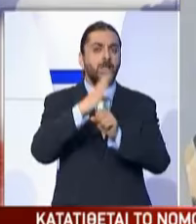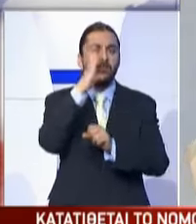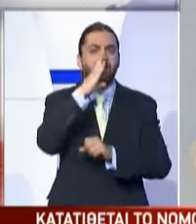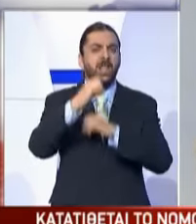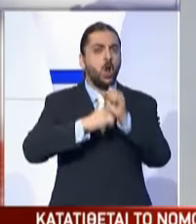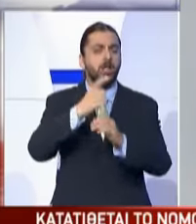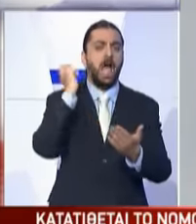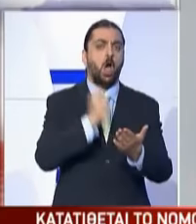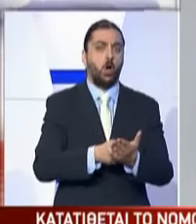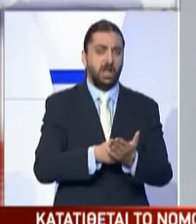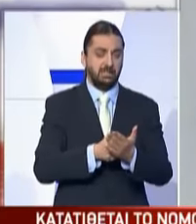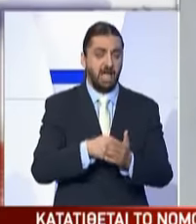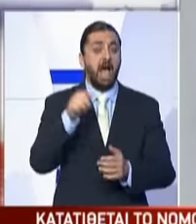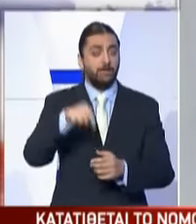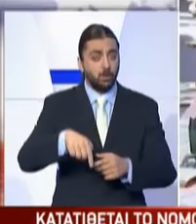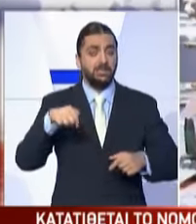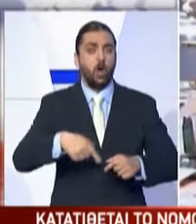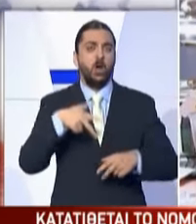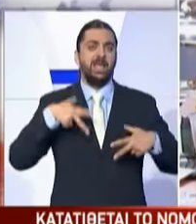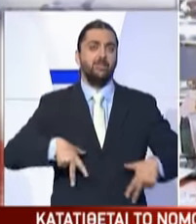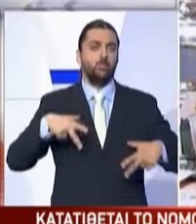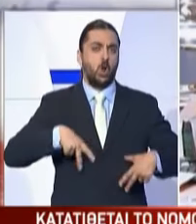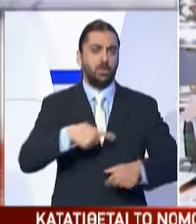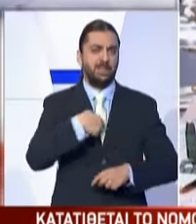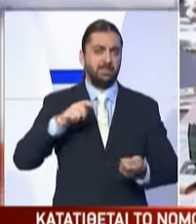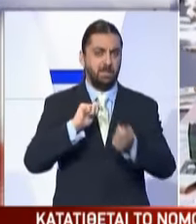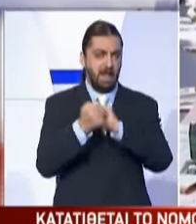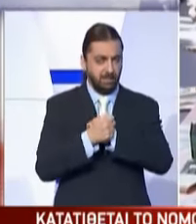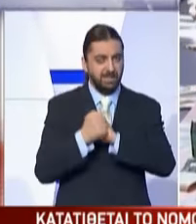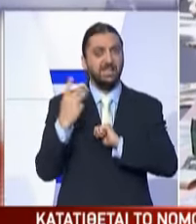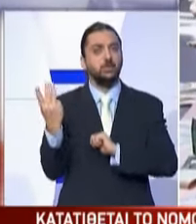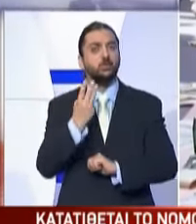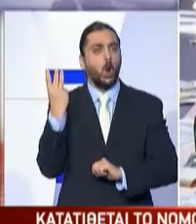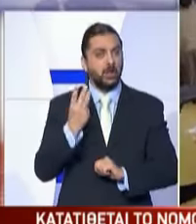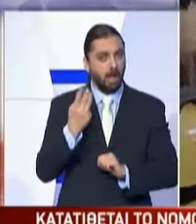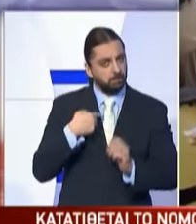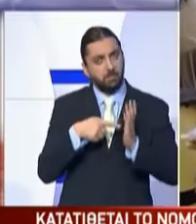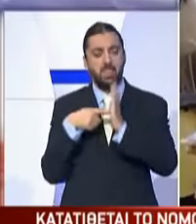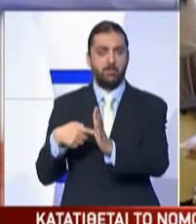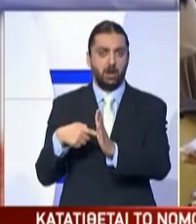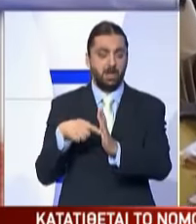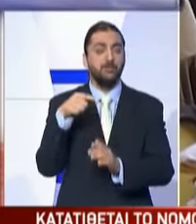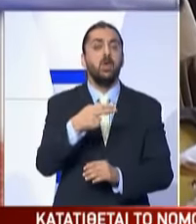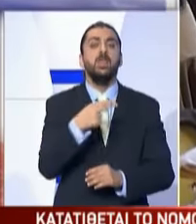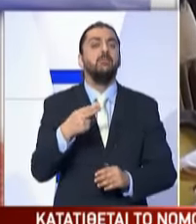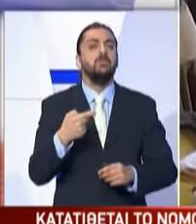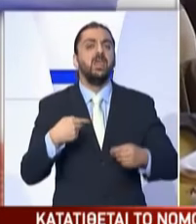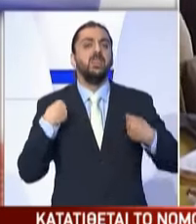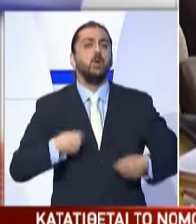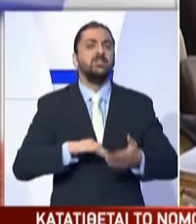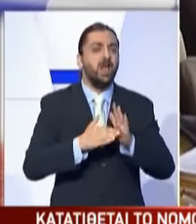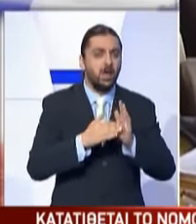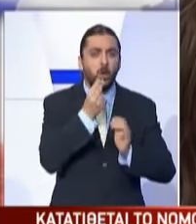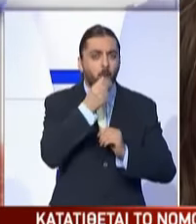σήμερα ο Υπουργός Διοικητικής Μεταρρύθμισης Αντώνης Μανιτάκης στους επικεφαλείς της Τρόικας. Η πρόταση αφορά δημοσίους υπαλλήλους που βρίσκονται κοντά στη